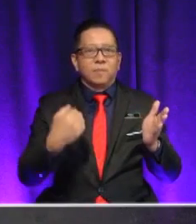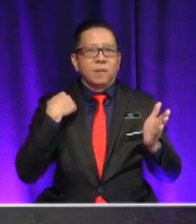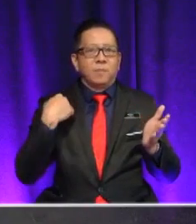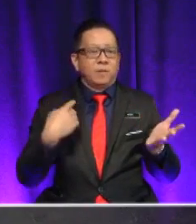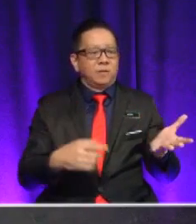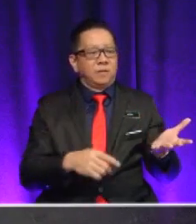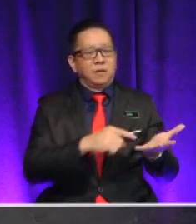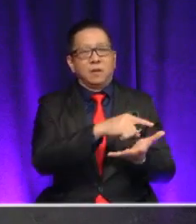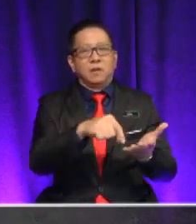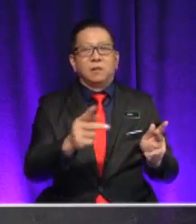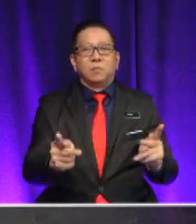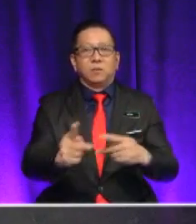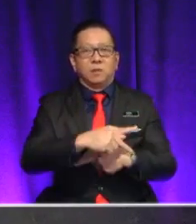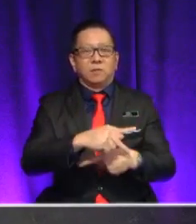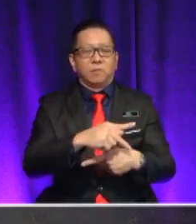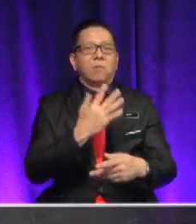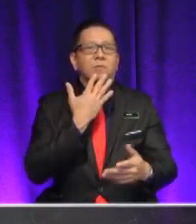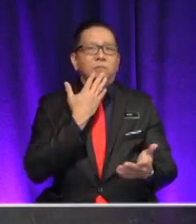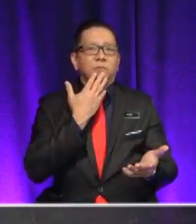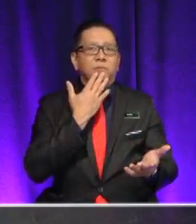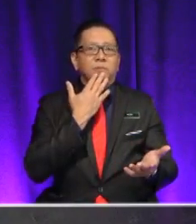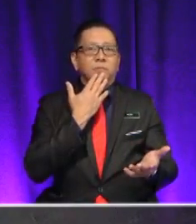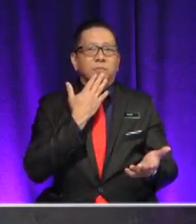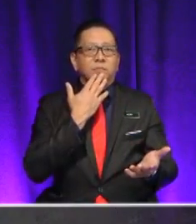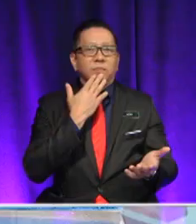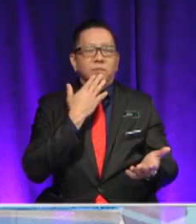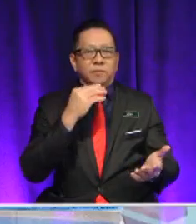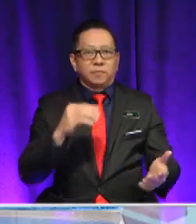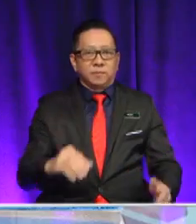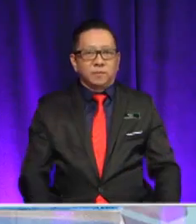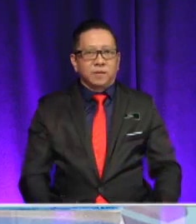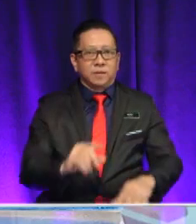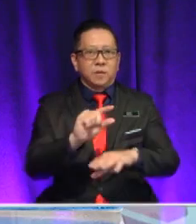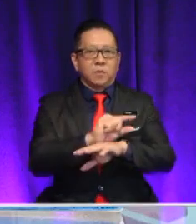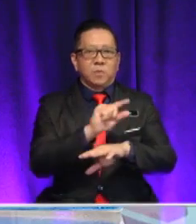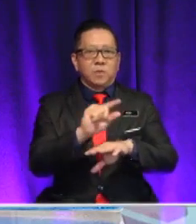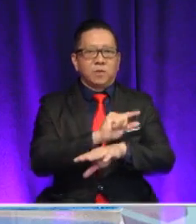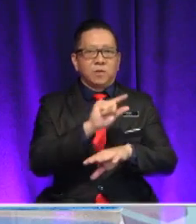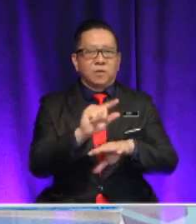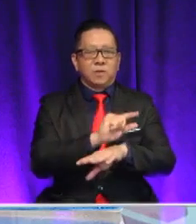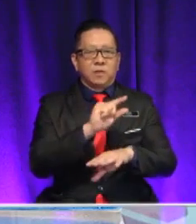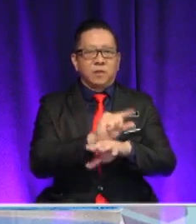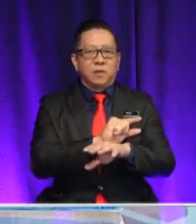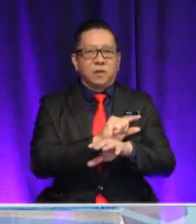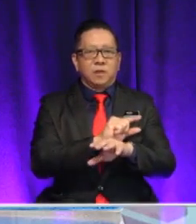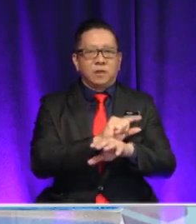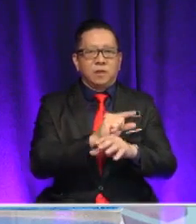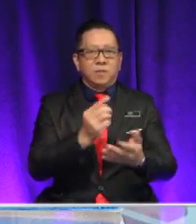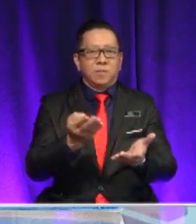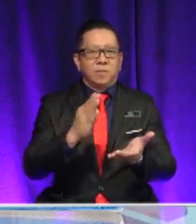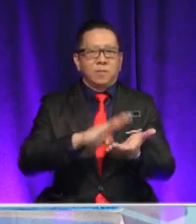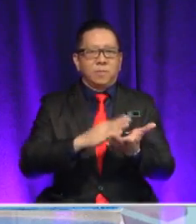pelet ini untuk kita mancung lawannya kita tapi hari ini bekas-bekas comel nih